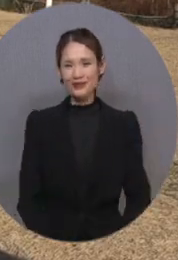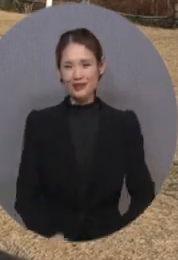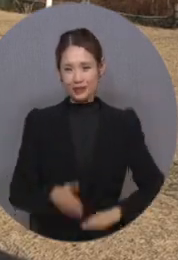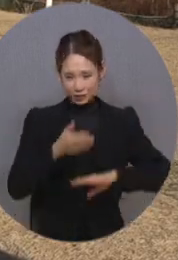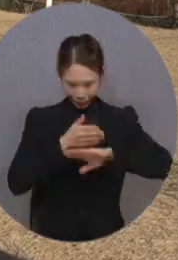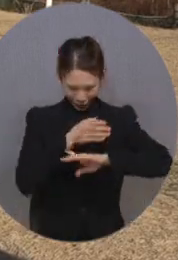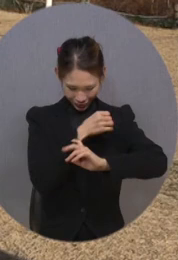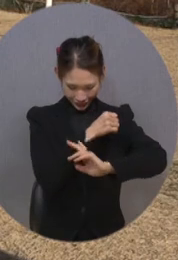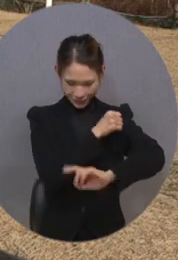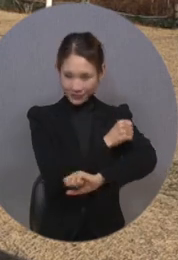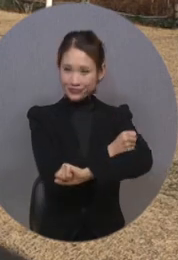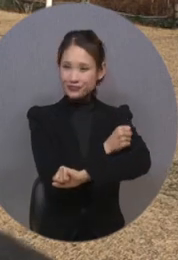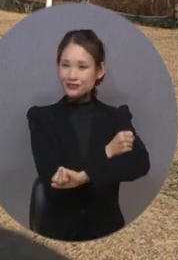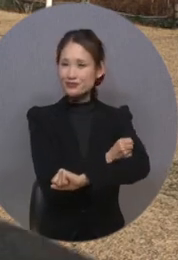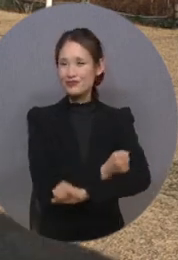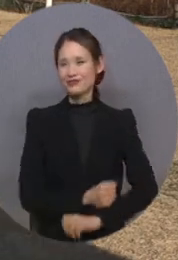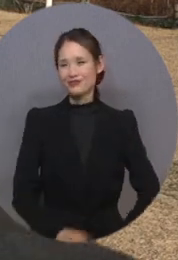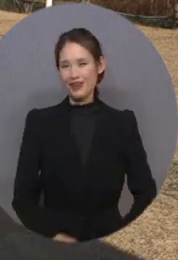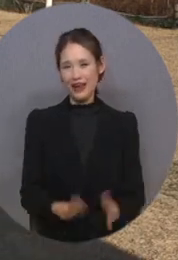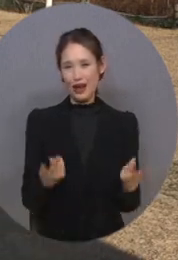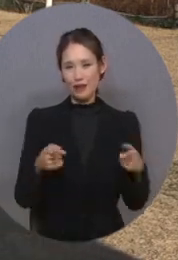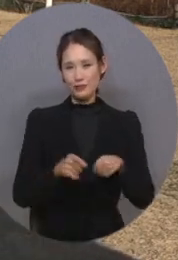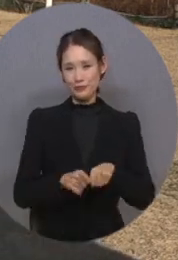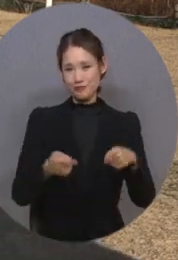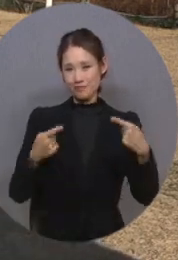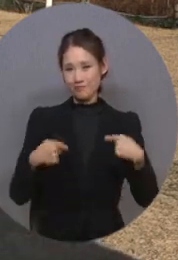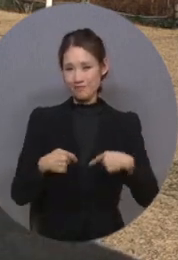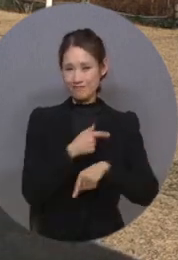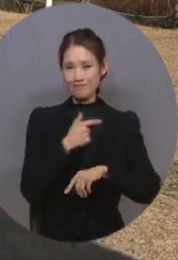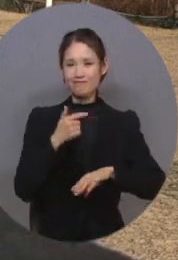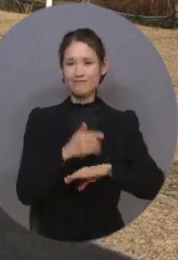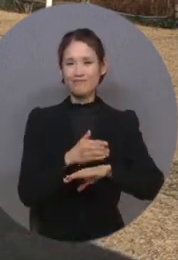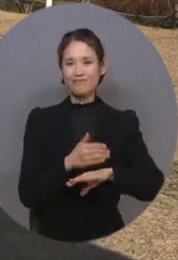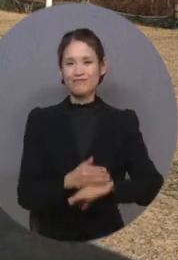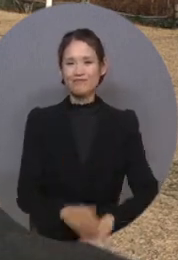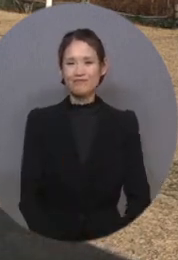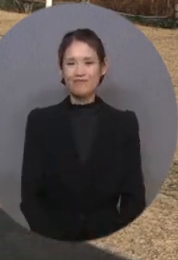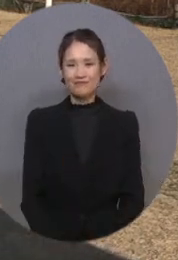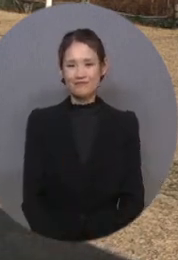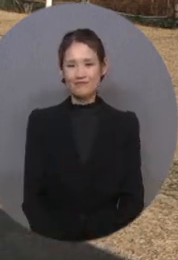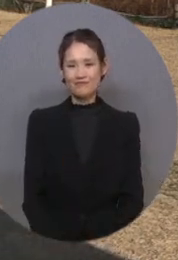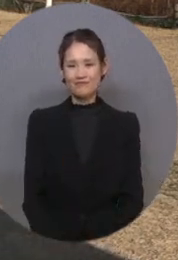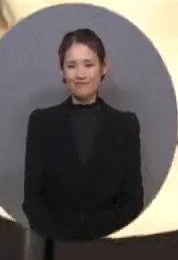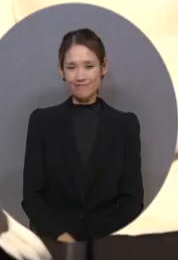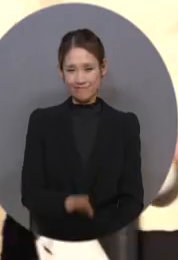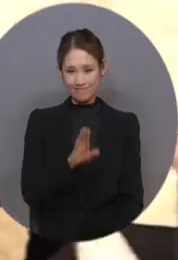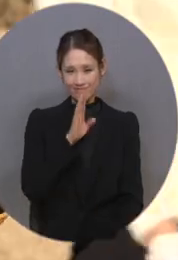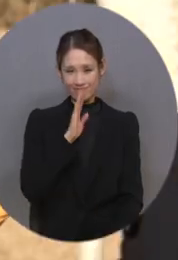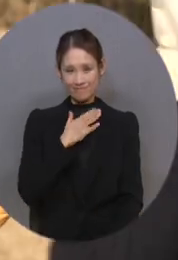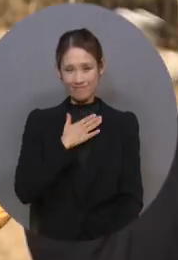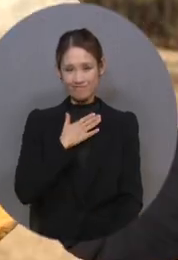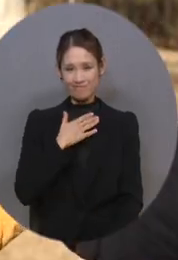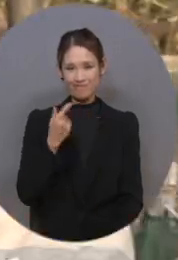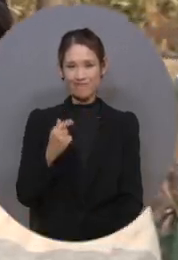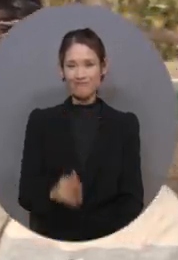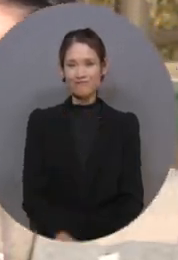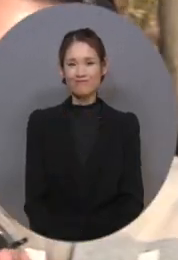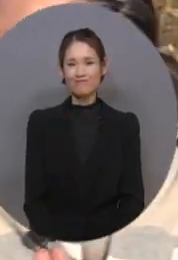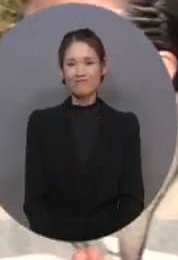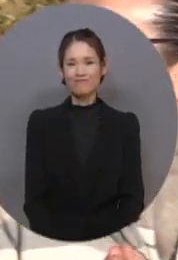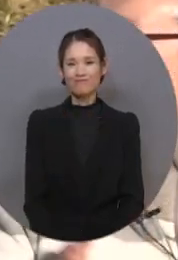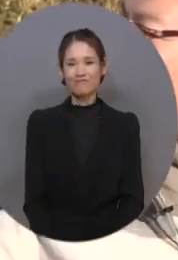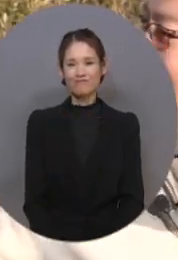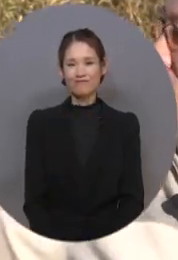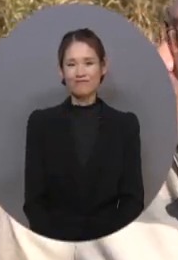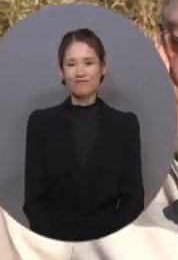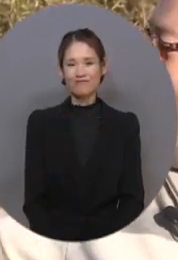고맙습니다. 아, 진짜 함께 쳐서 진짜 영광입니다. 아, 참, 너무 수고했습니다. 네. 앞으로도 저희